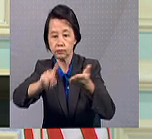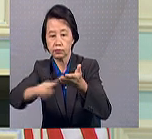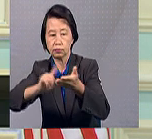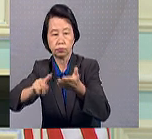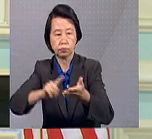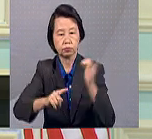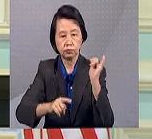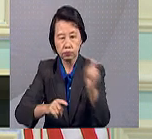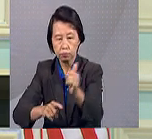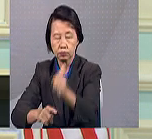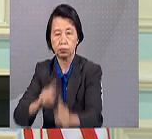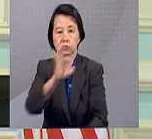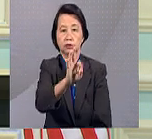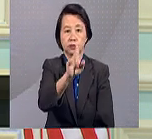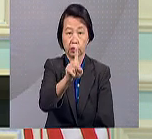atas